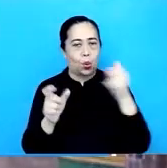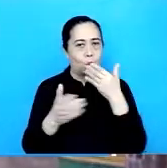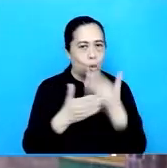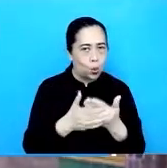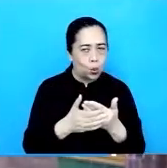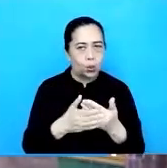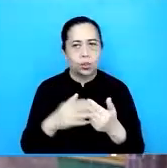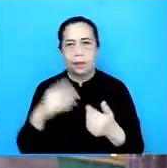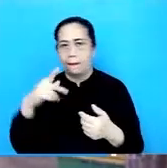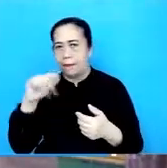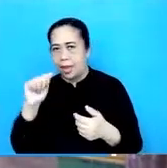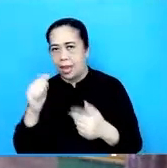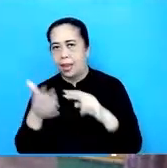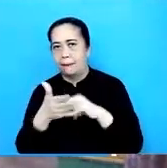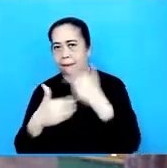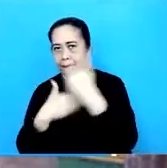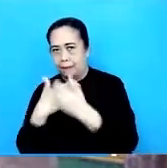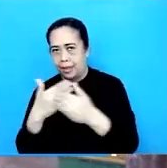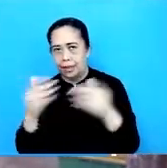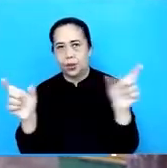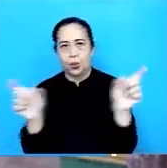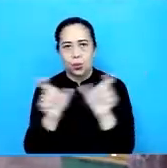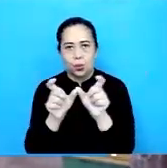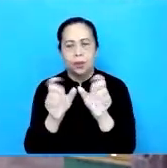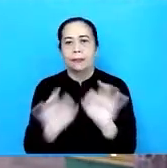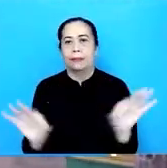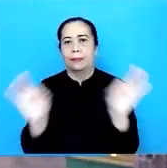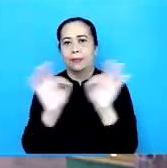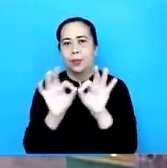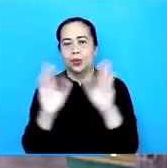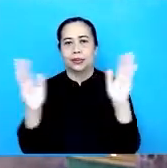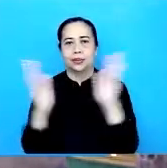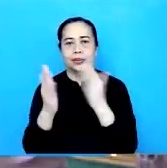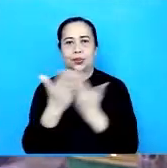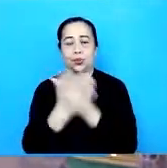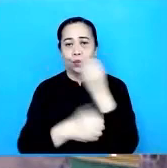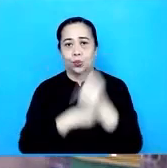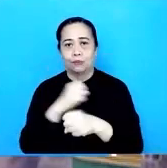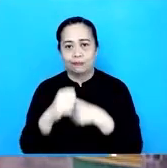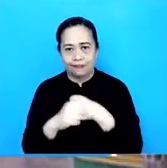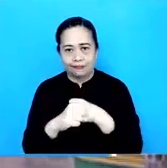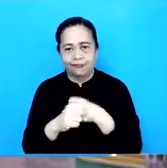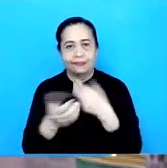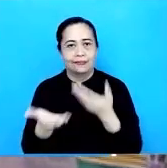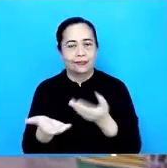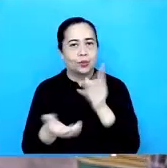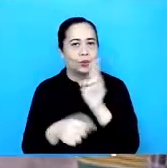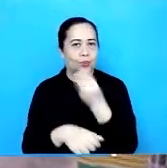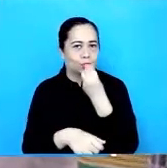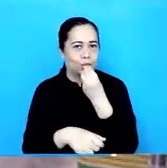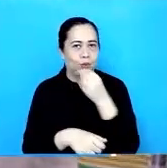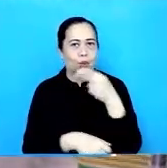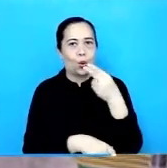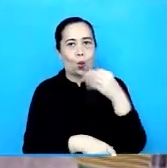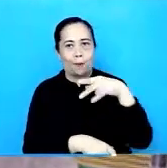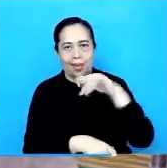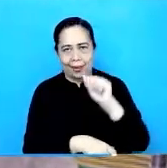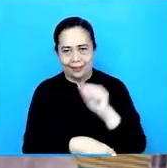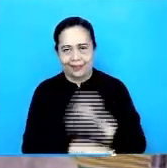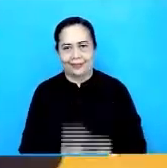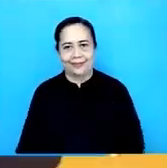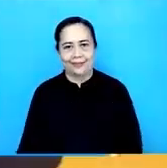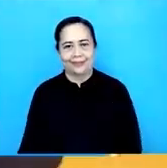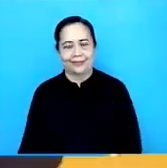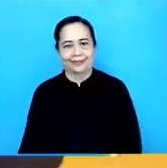pastry. Kaya naman para sa kanila, importante sa pagsalubong ng bagong taon ang pagkain ng hopya.